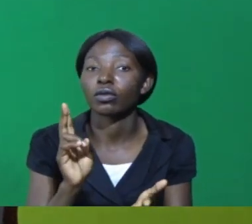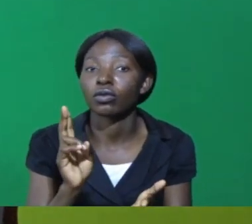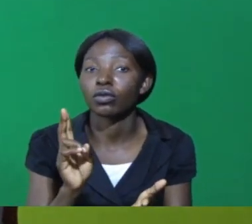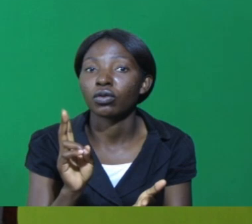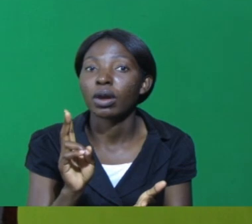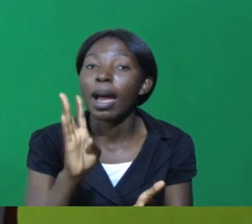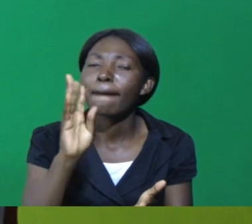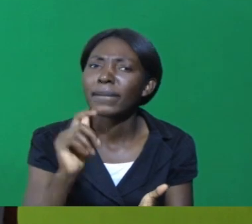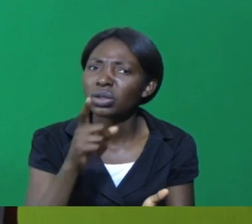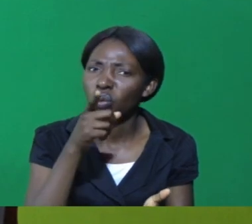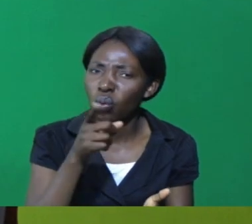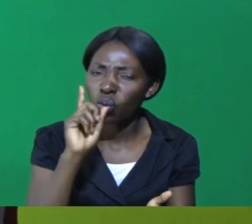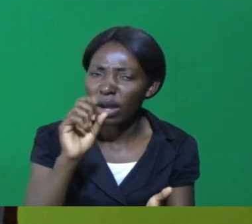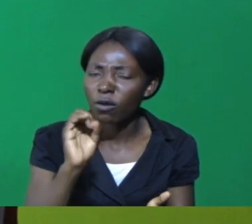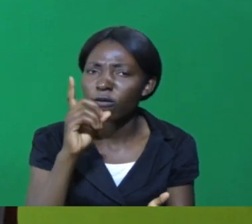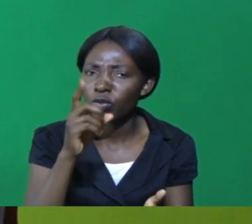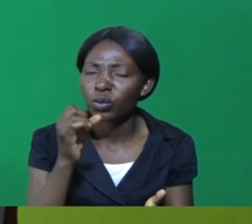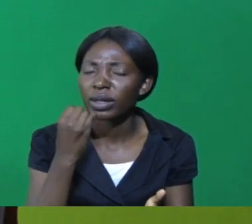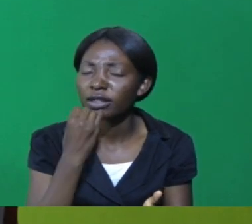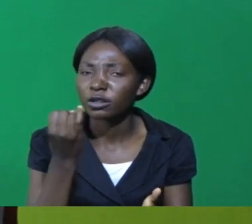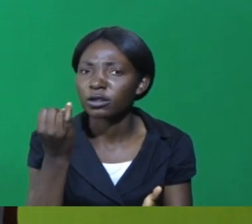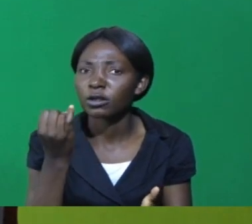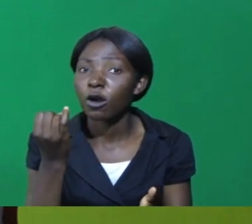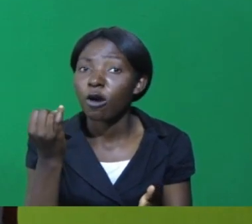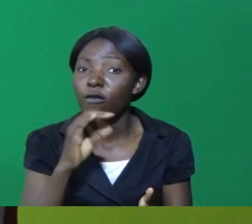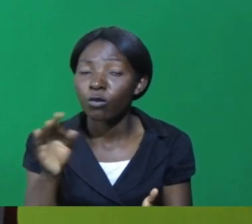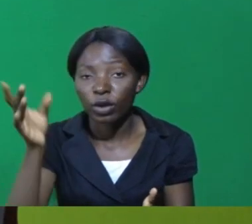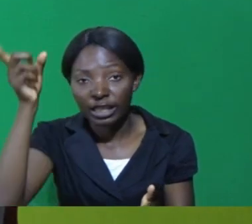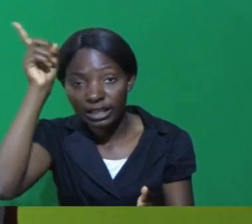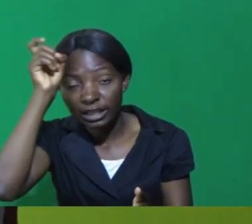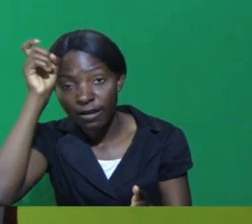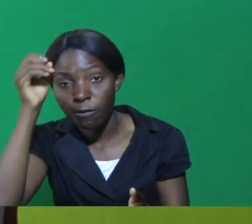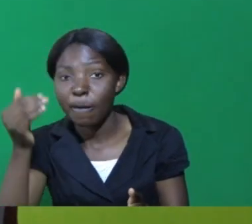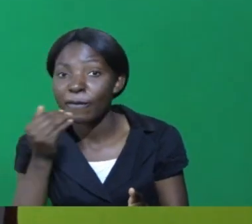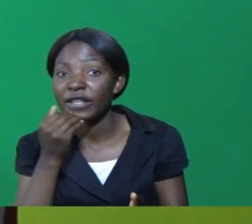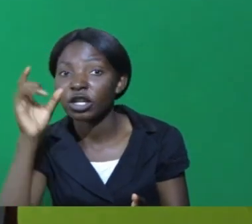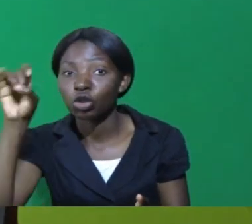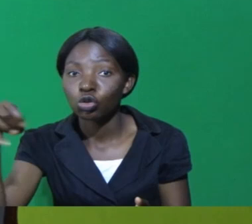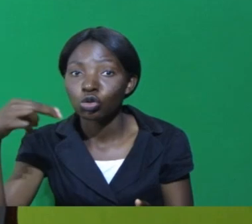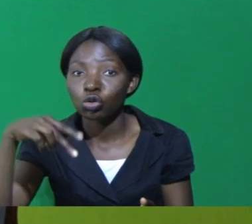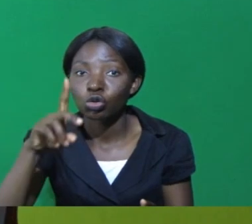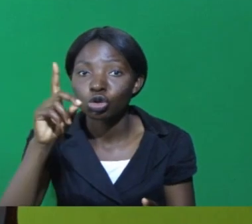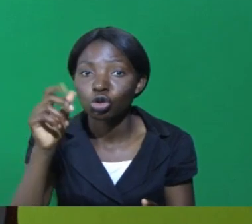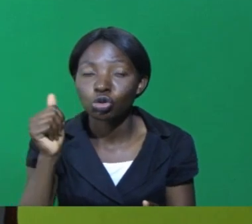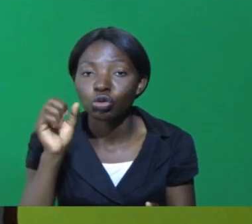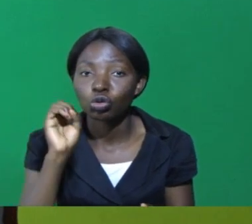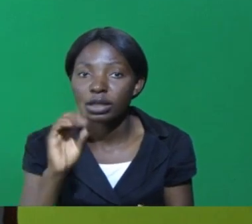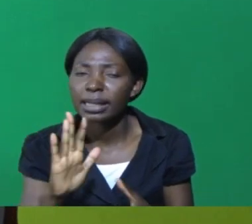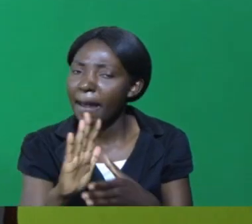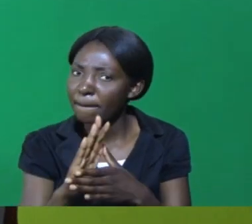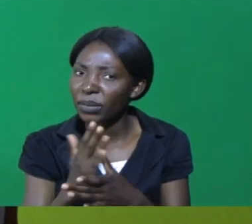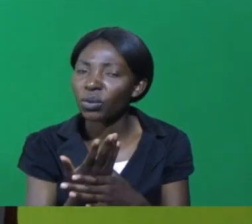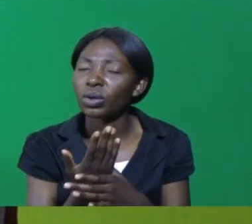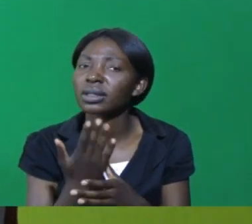here, asi mumwe wenyu ndowadhiabhorosi. Wakareva Judas, mwanakomana waSimoni Iskarioti,